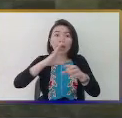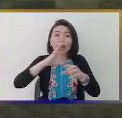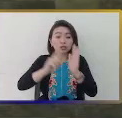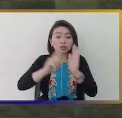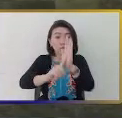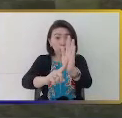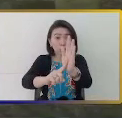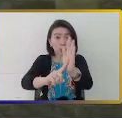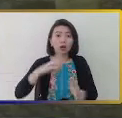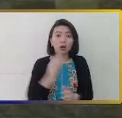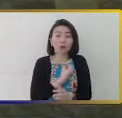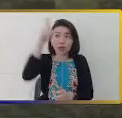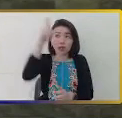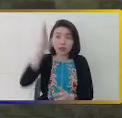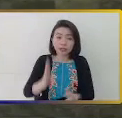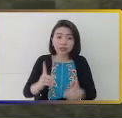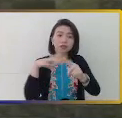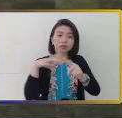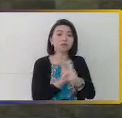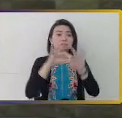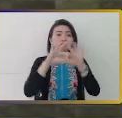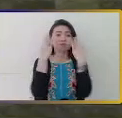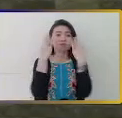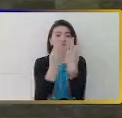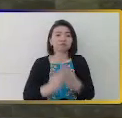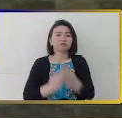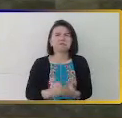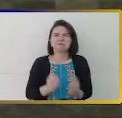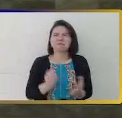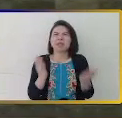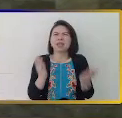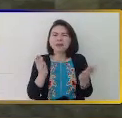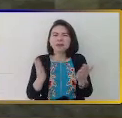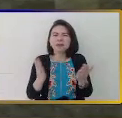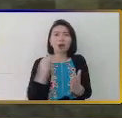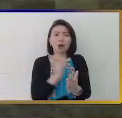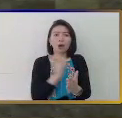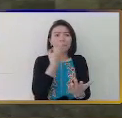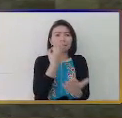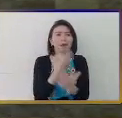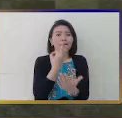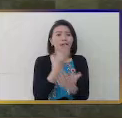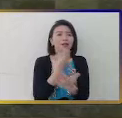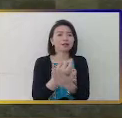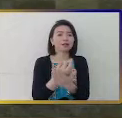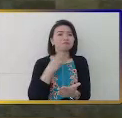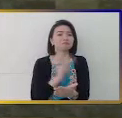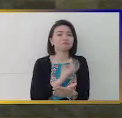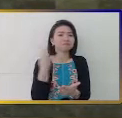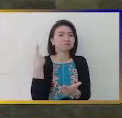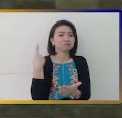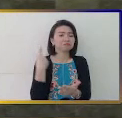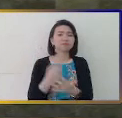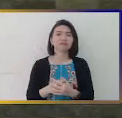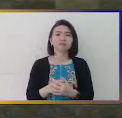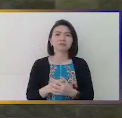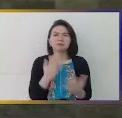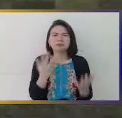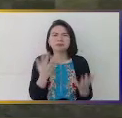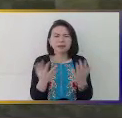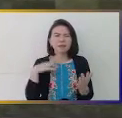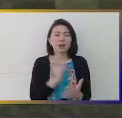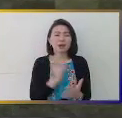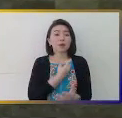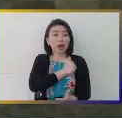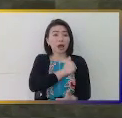ating Diyos sa ating pamilya. It might be our money. It might be our